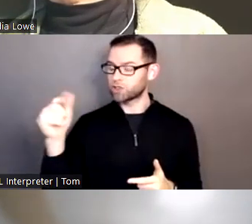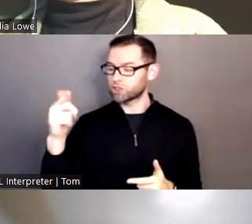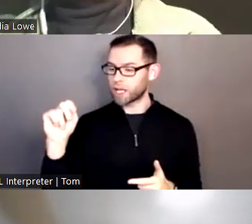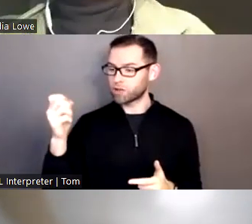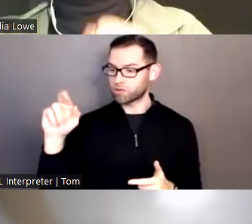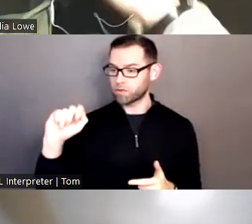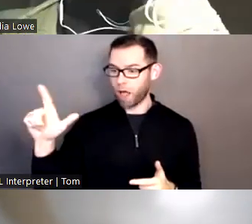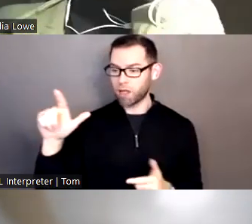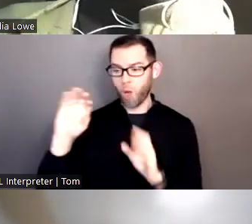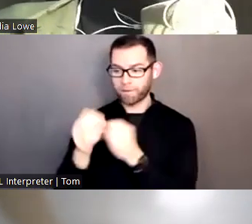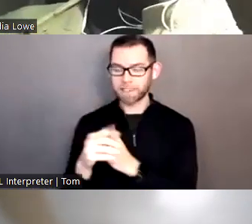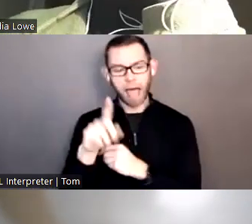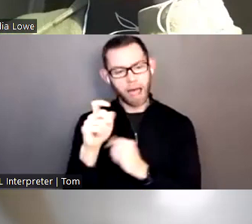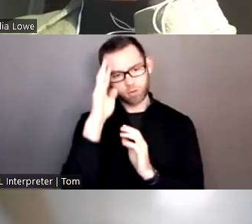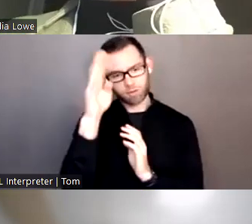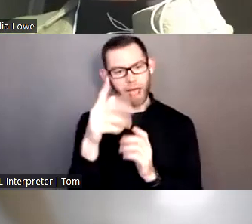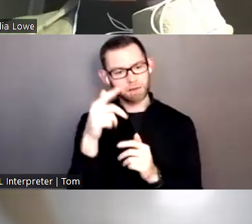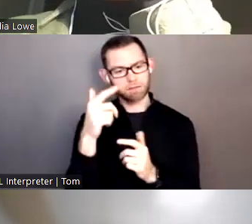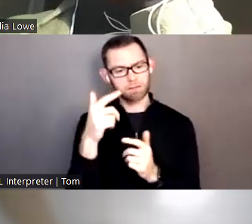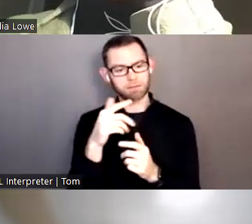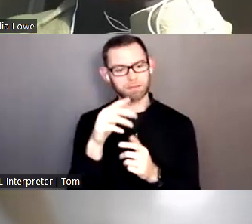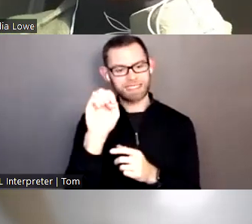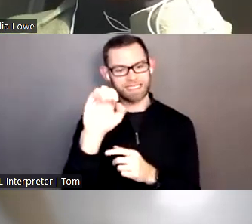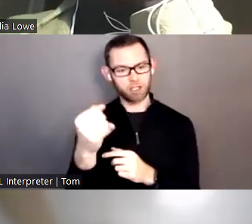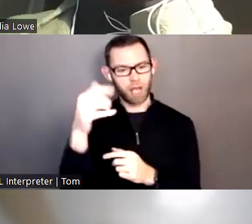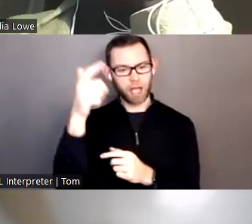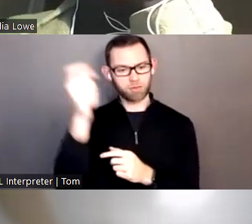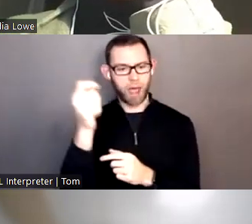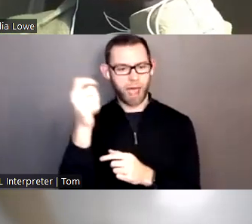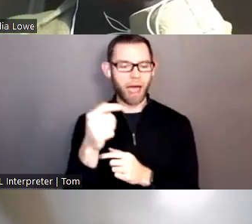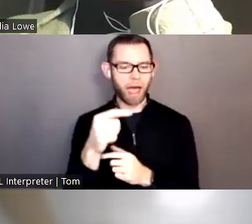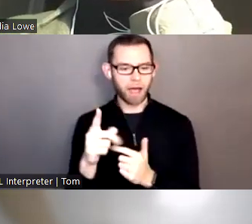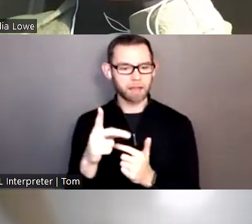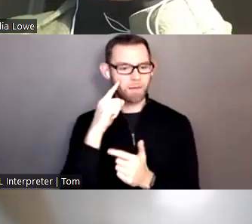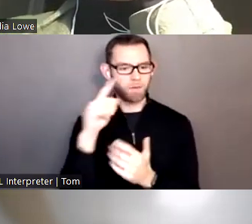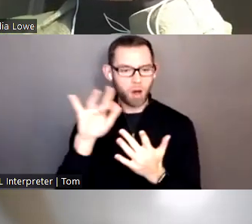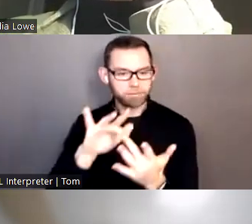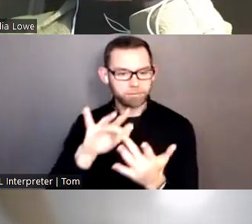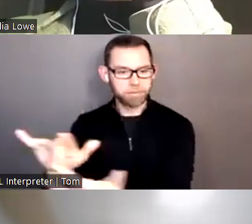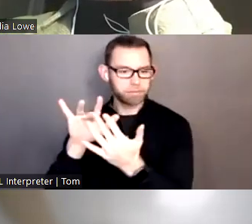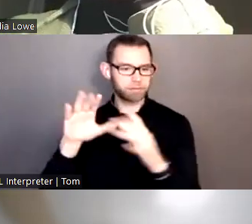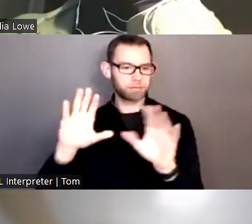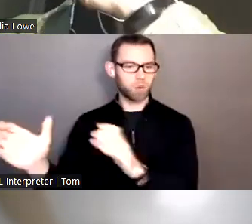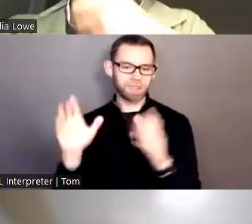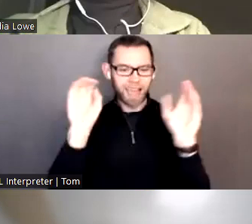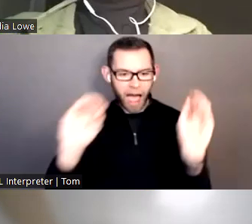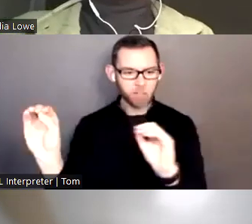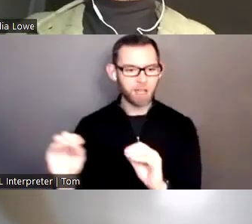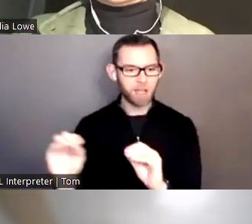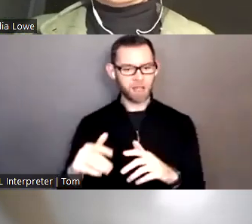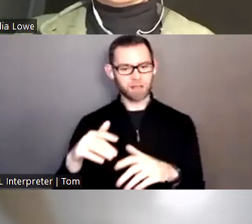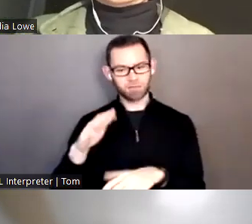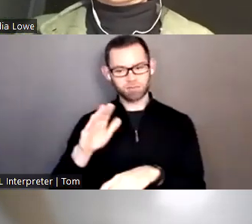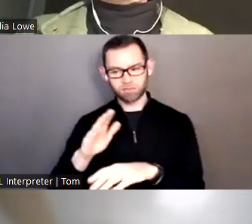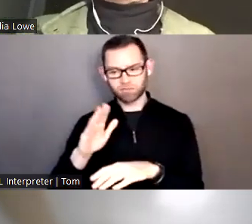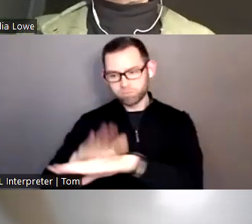That reach those environmental justice groups to do the engagement, to do the awareness, to do the education, bring everybody together, all